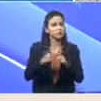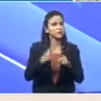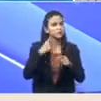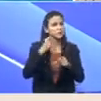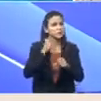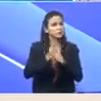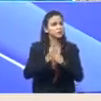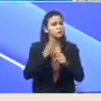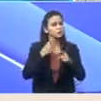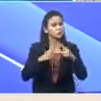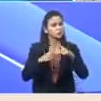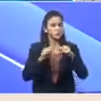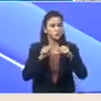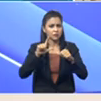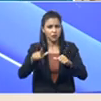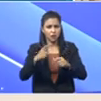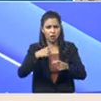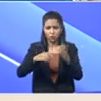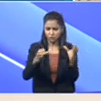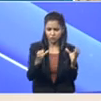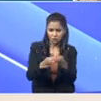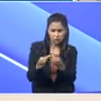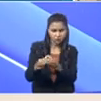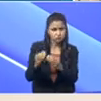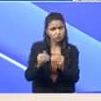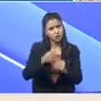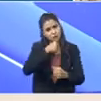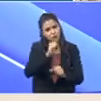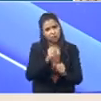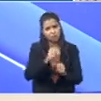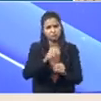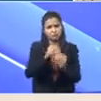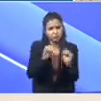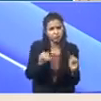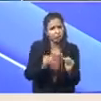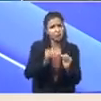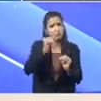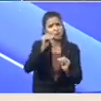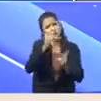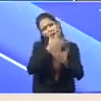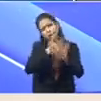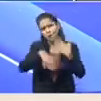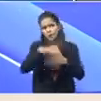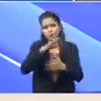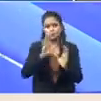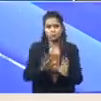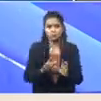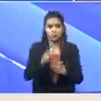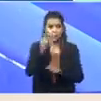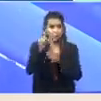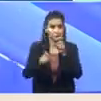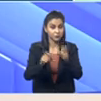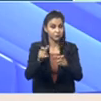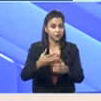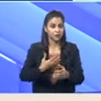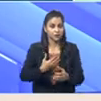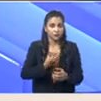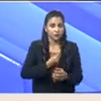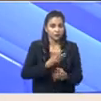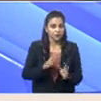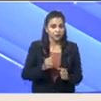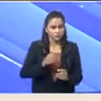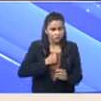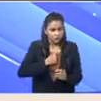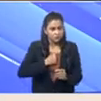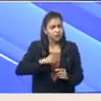होने वालों में हर वर्ग, हर उम्र के लोग हैं। लोगों ने डर की वजह से अपनी